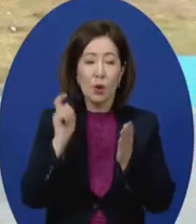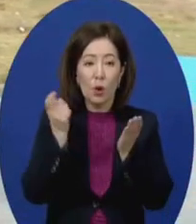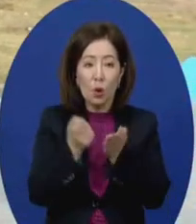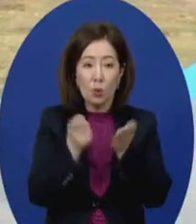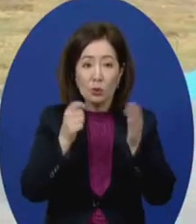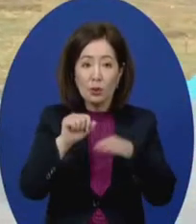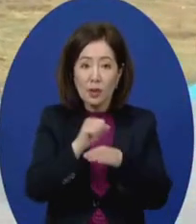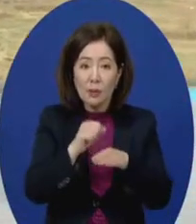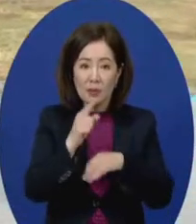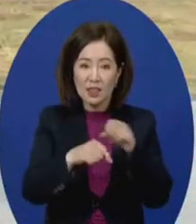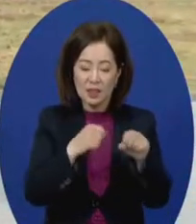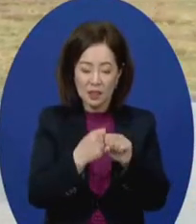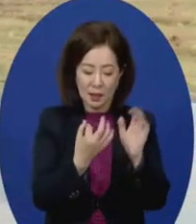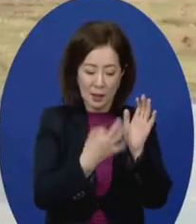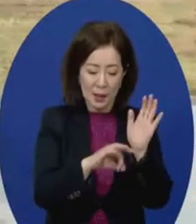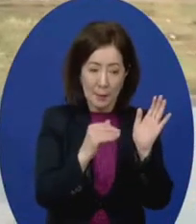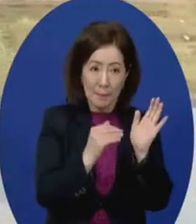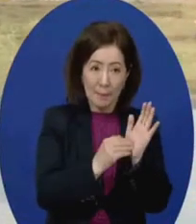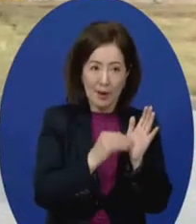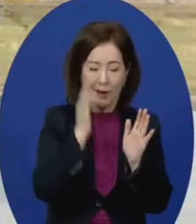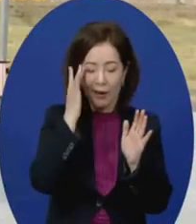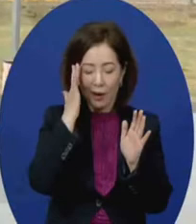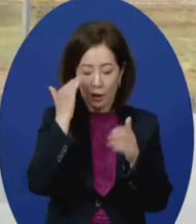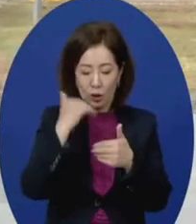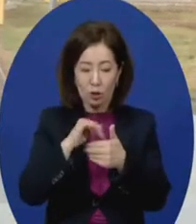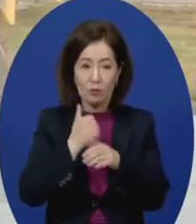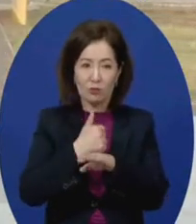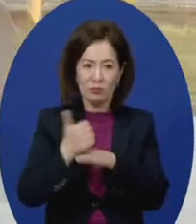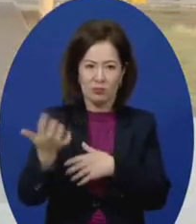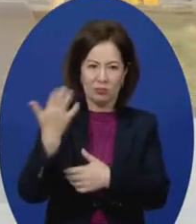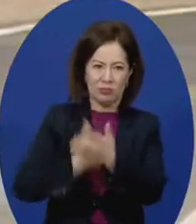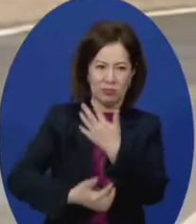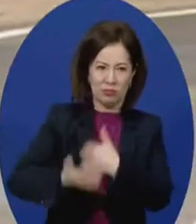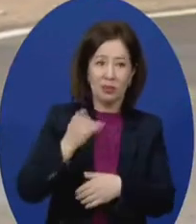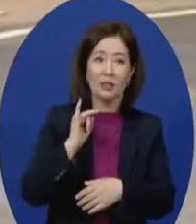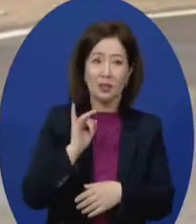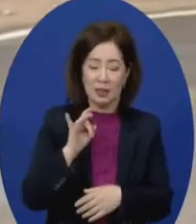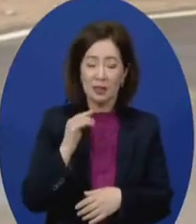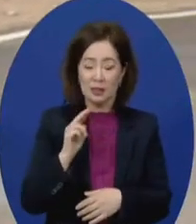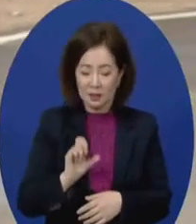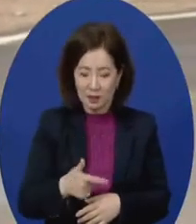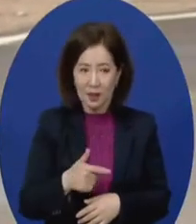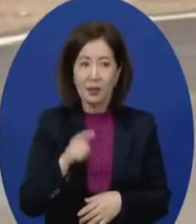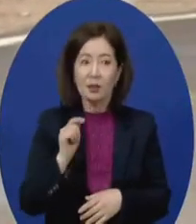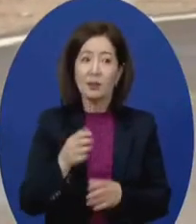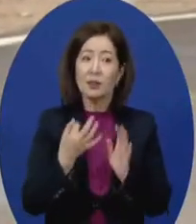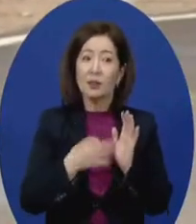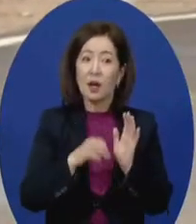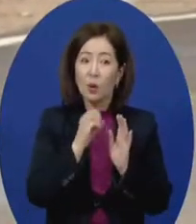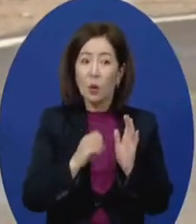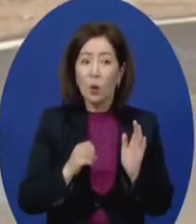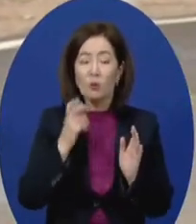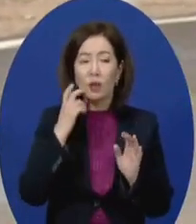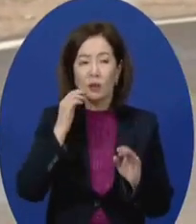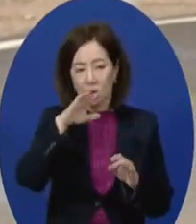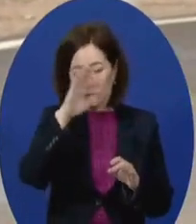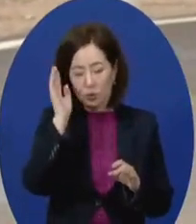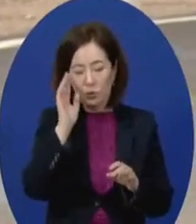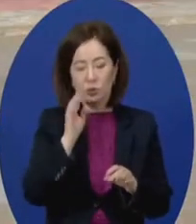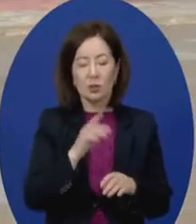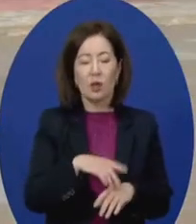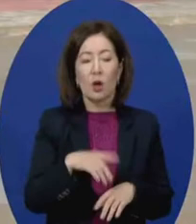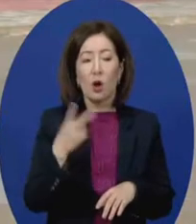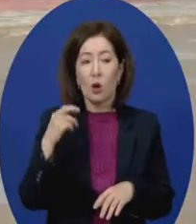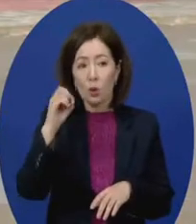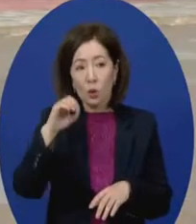Хөмсгөл аймаг жилд тунджаар 80 мянган гаруй гадны дотны жуулчин жилийн дөрвөн улирлын турш хөлийн авдаг. Эдгээр жуулчдын 80 гаруй хувь нь зуны улиралд, 20 гаруй